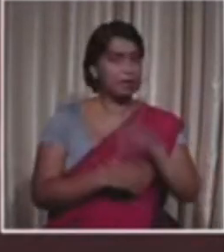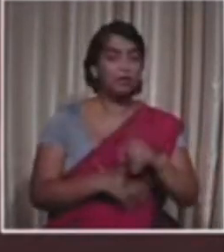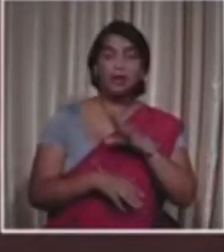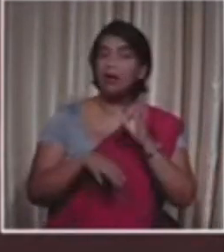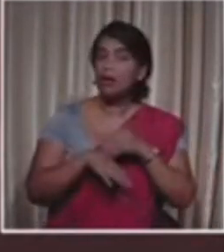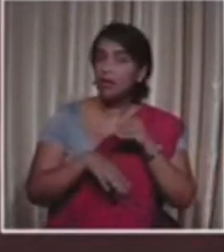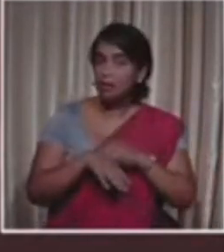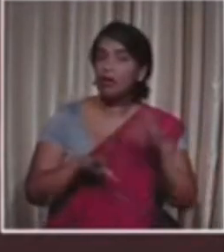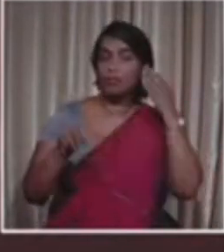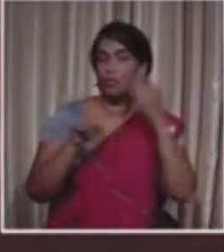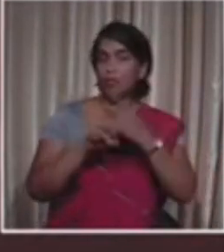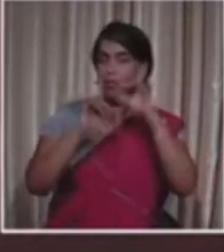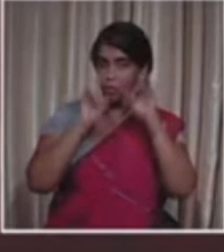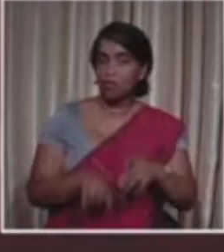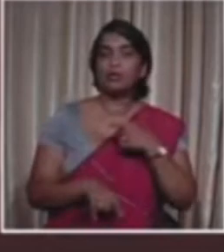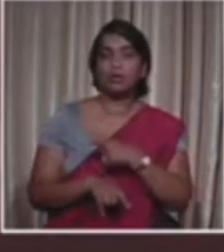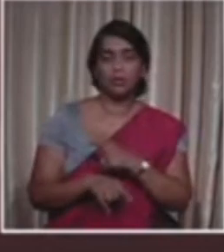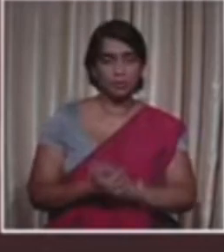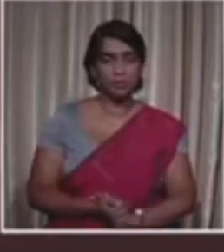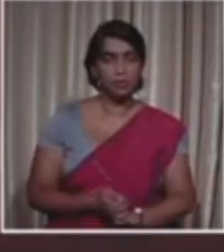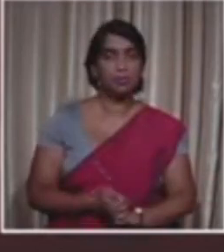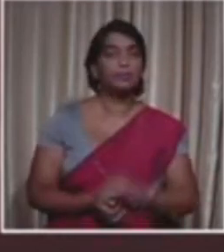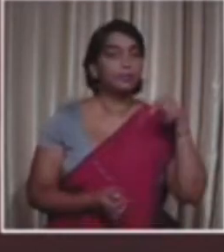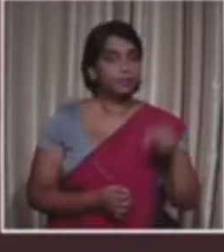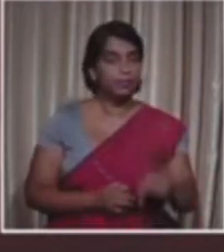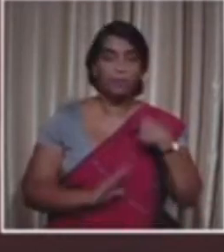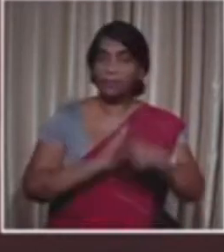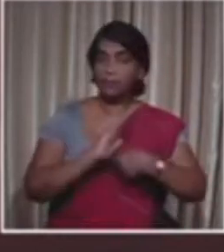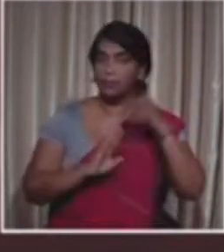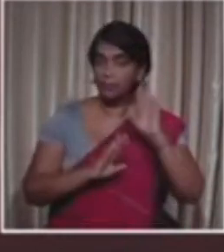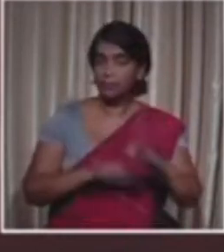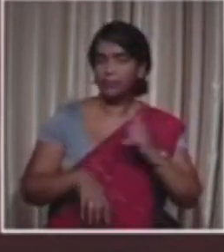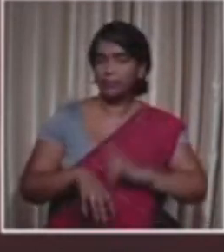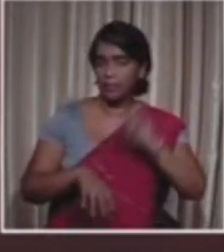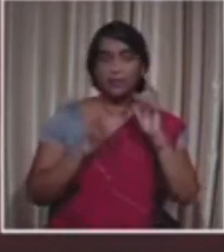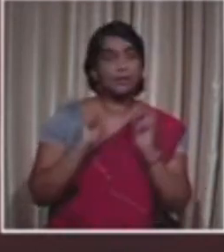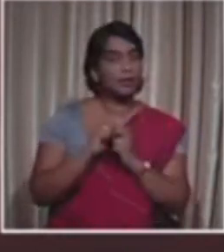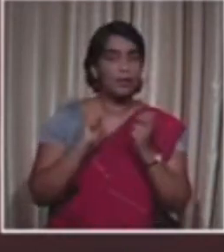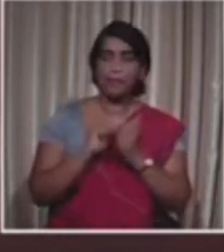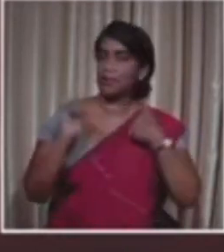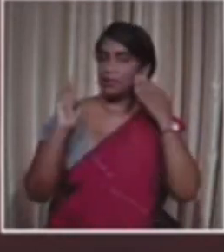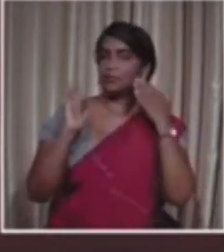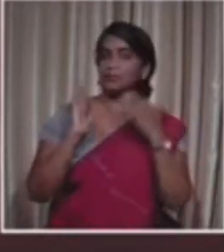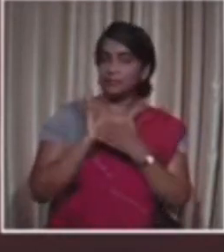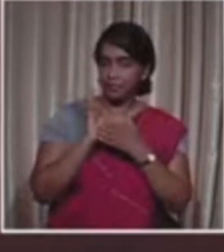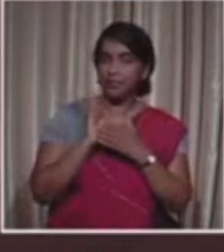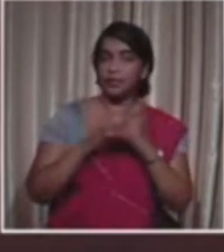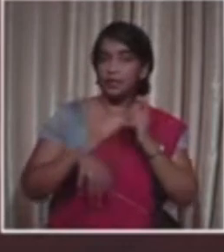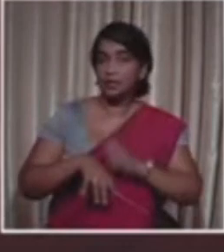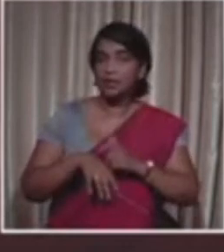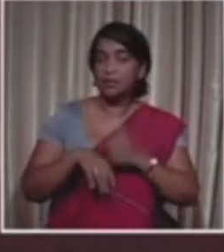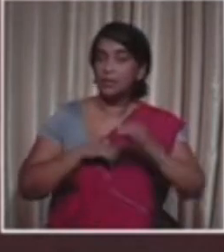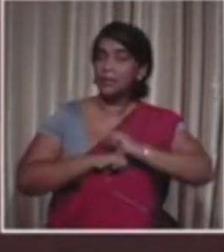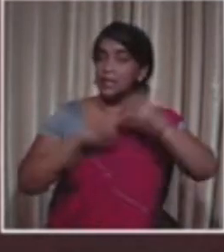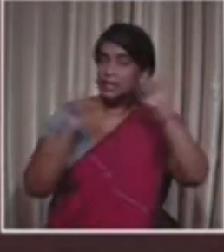රමුකන සිටියත් එවන්නක් අද රටපත්ති තිබෙන අපාසන තත්ත්වය පිළිබඳව කාලේ මේ